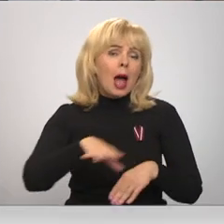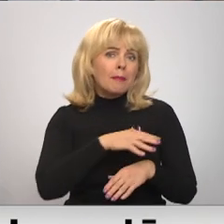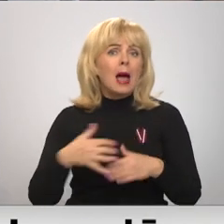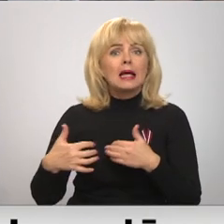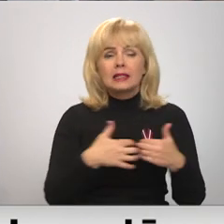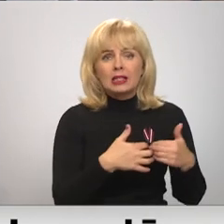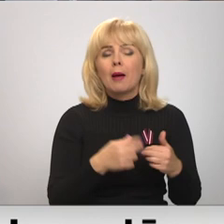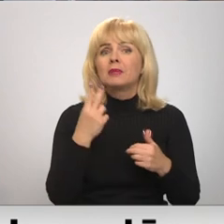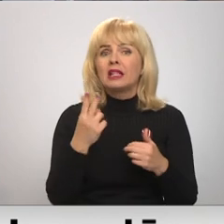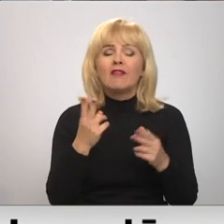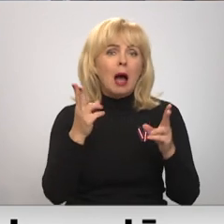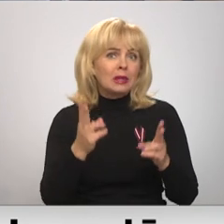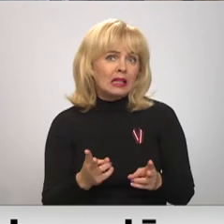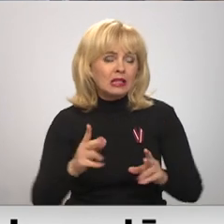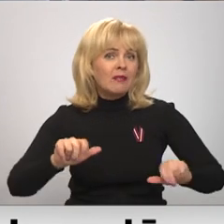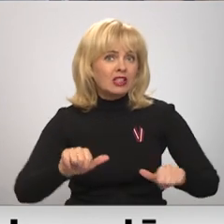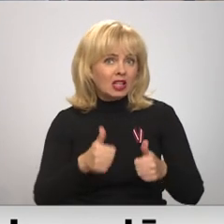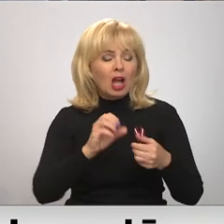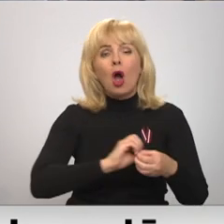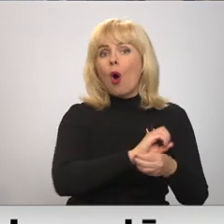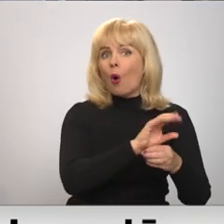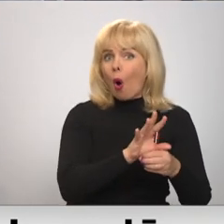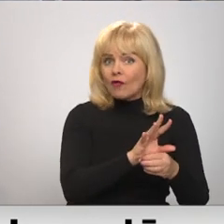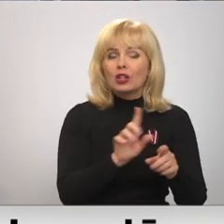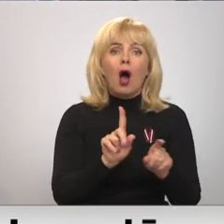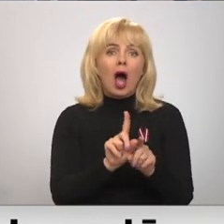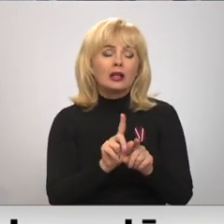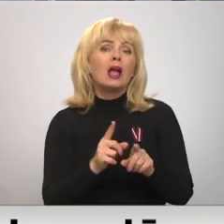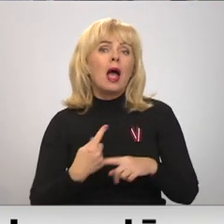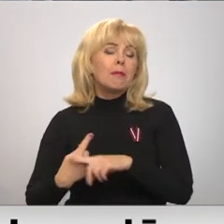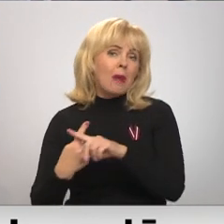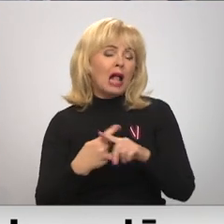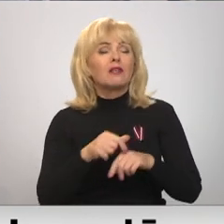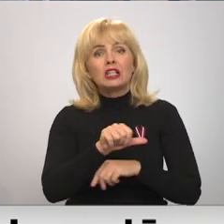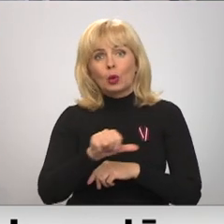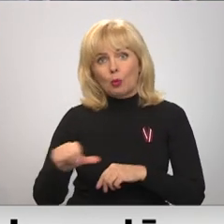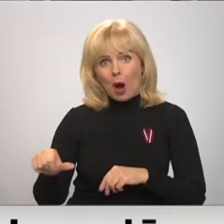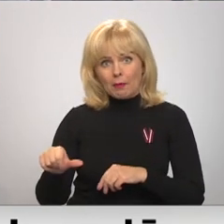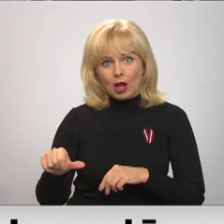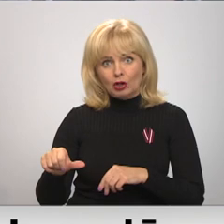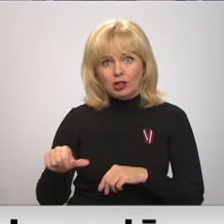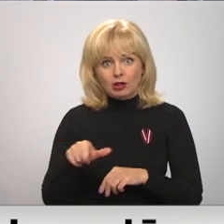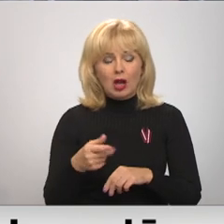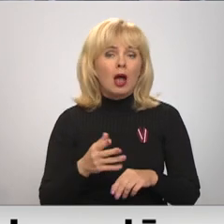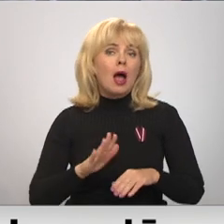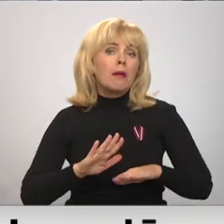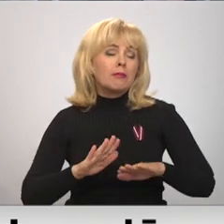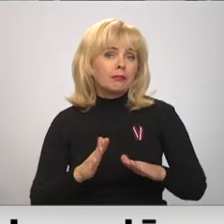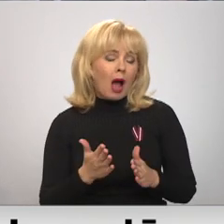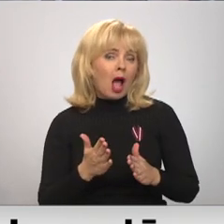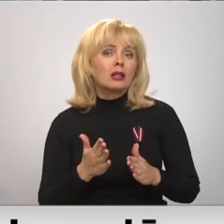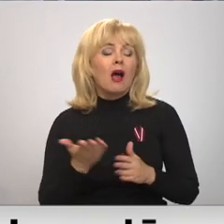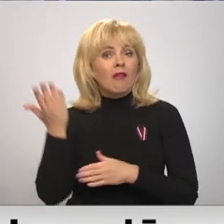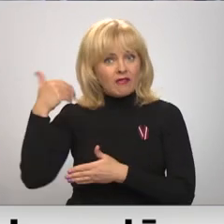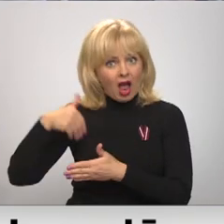divām krīzēm vienlaicīgi, ar Covid krīzi un ar krīzi uz Baltkrievijas robežas. Taču